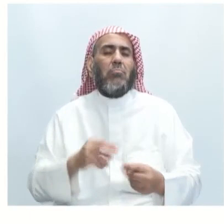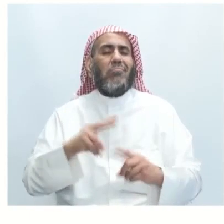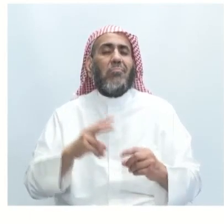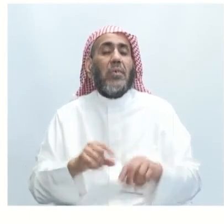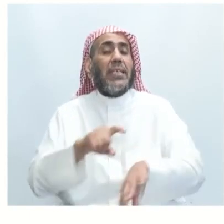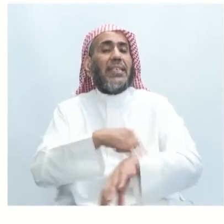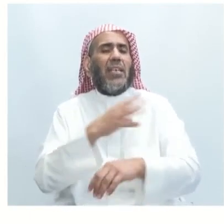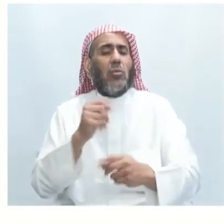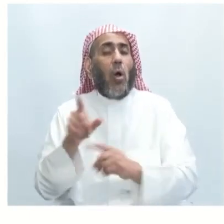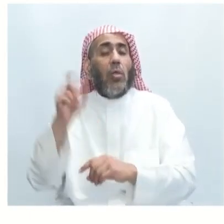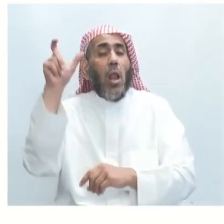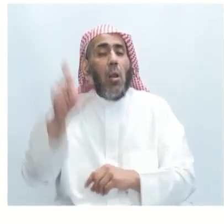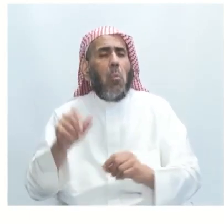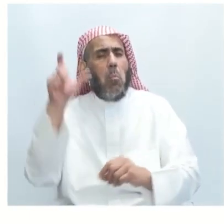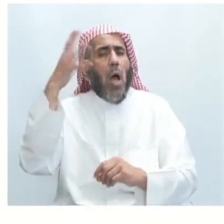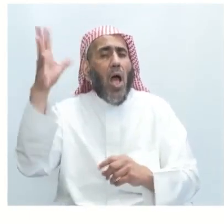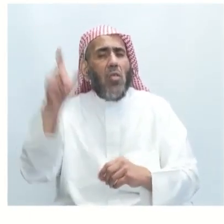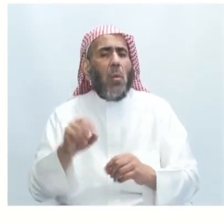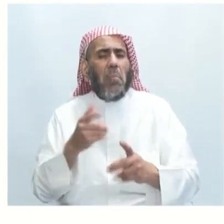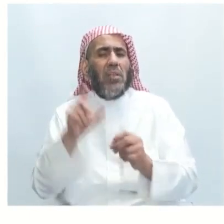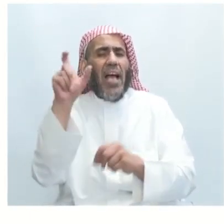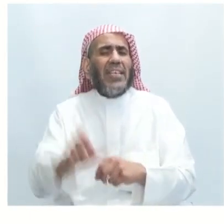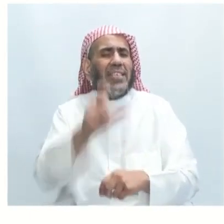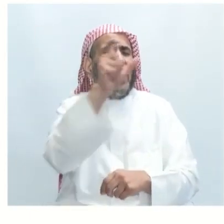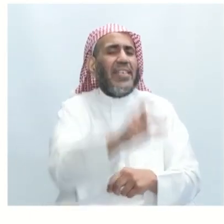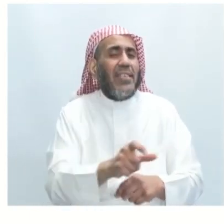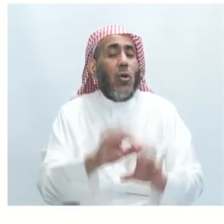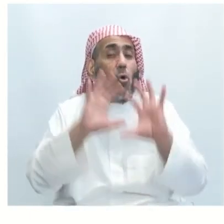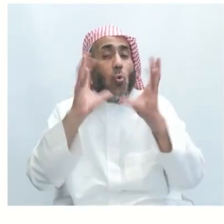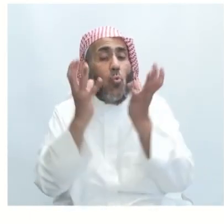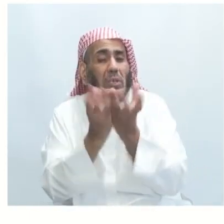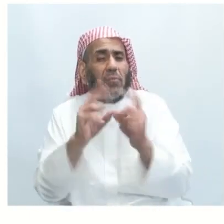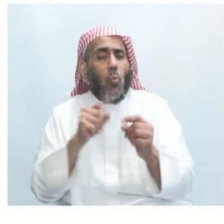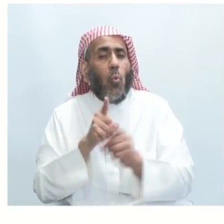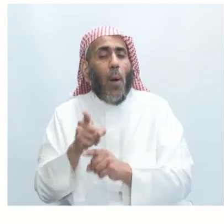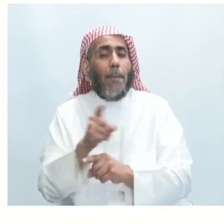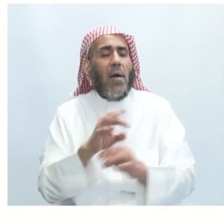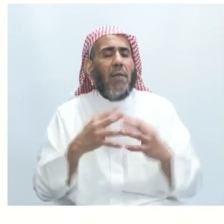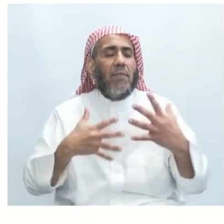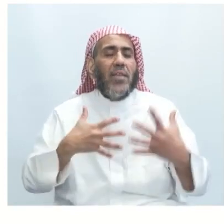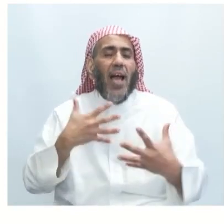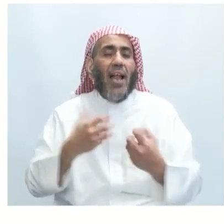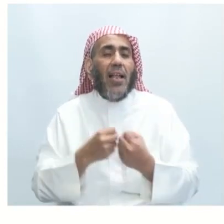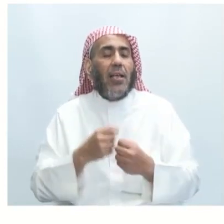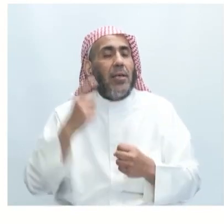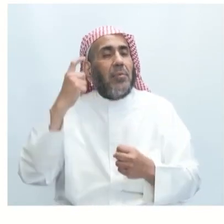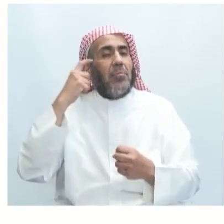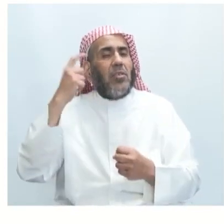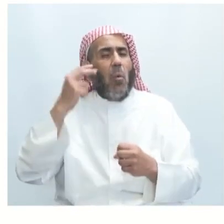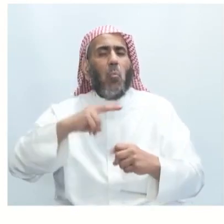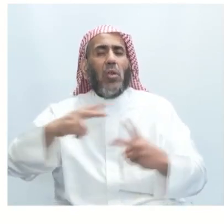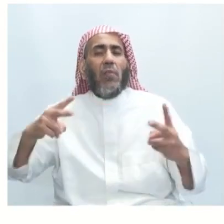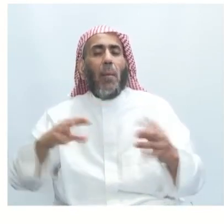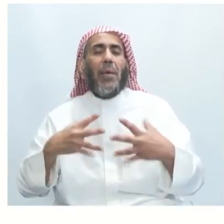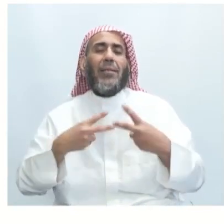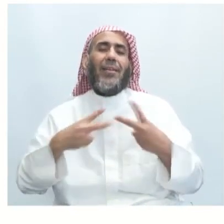تجربه كلف احد الباحثين بضعه اشخاص وصف صوره معينه وهم في حاله مزاجيه مختلفه